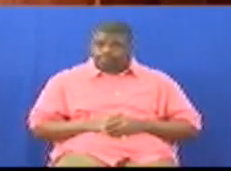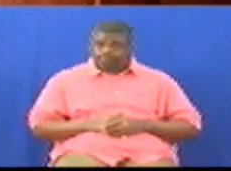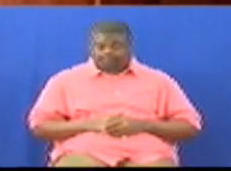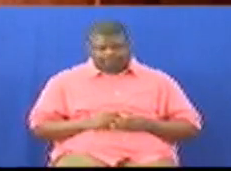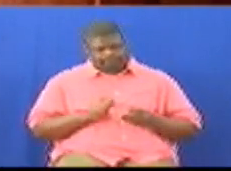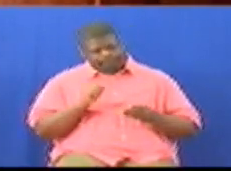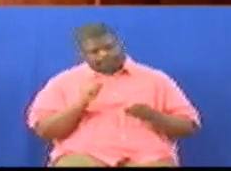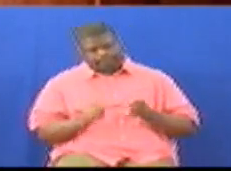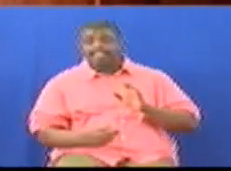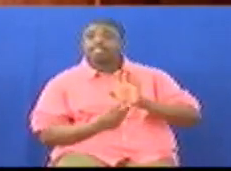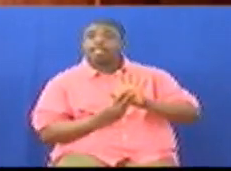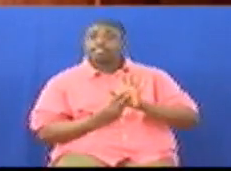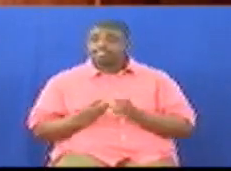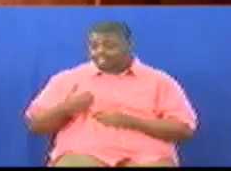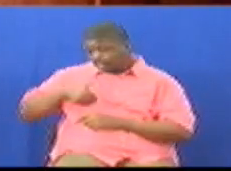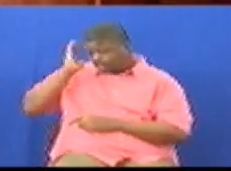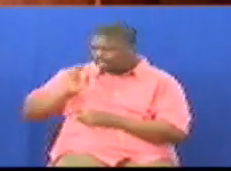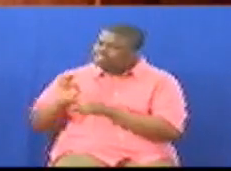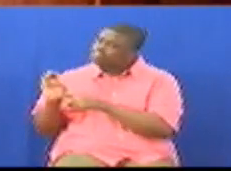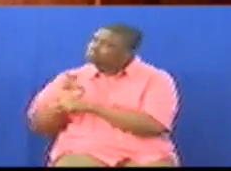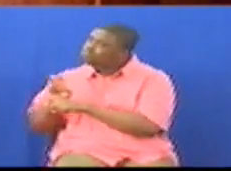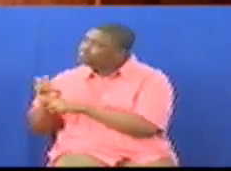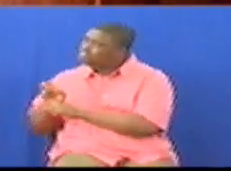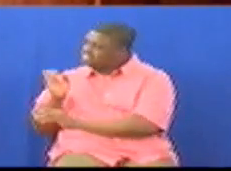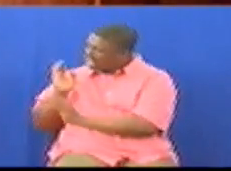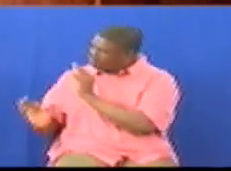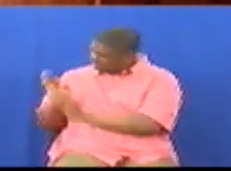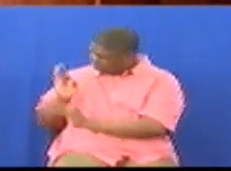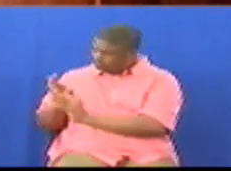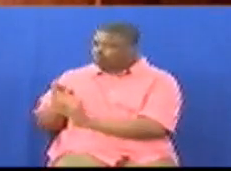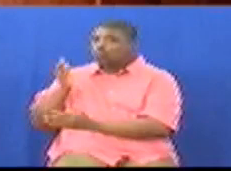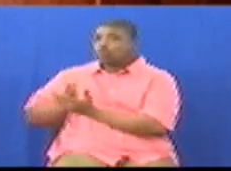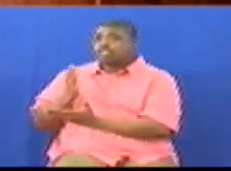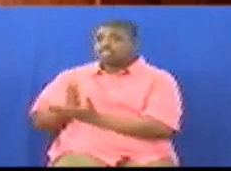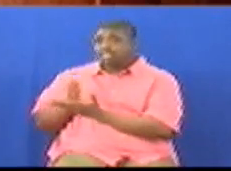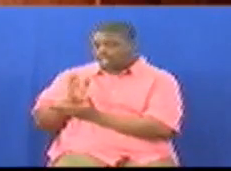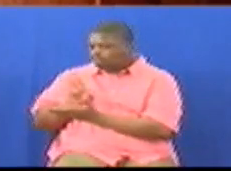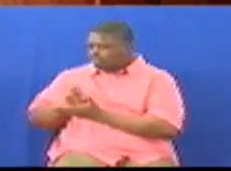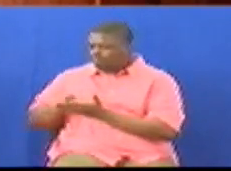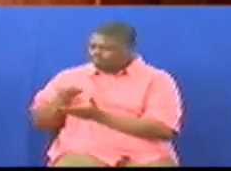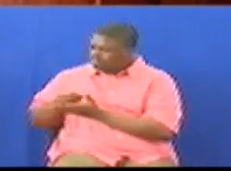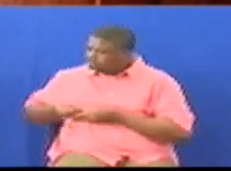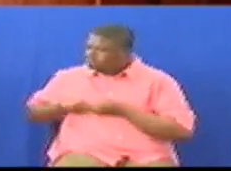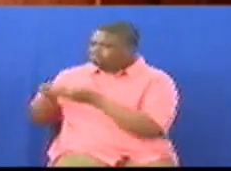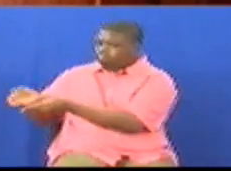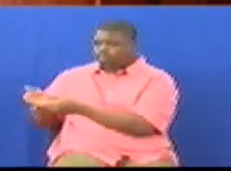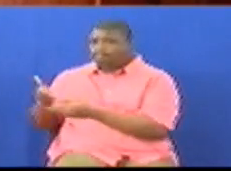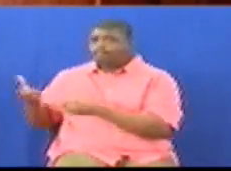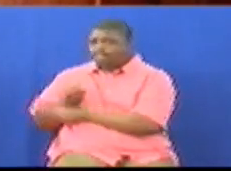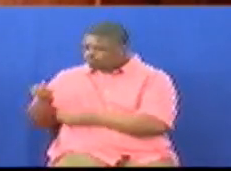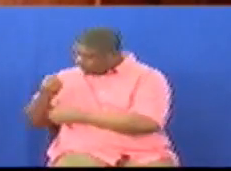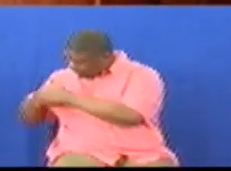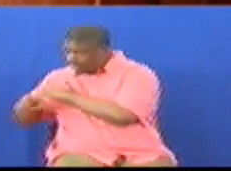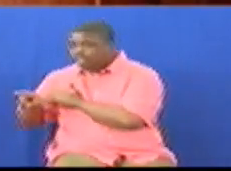8. Serikali isimamie kikamilifu na kuhakikisha halmashauri zinapeleka kikamilifu fedha zinazotokana na 60% au 40% ya mapato ya ndani